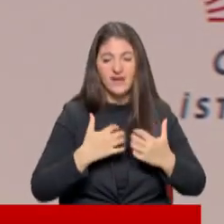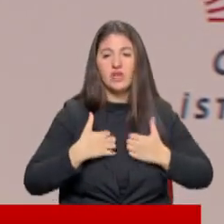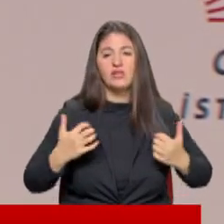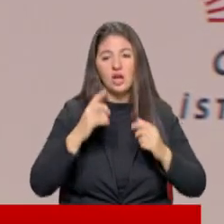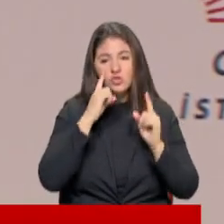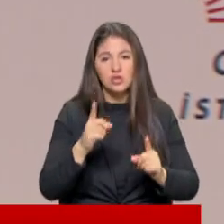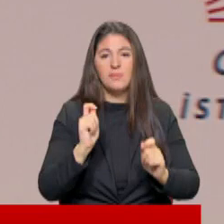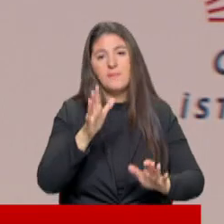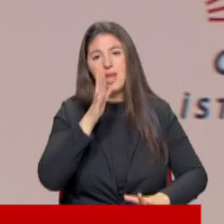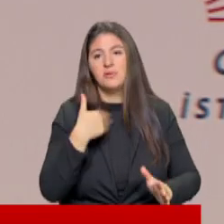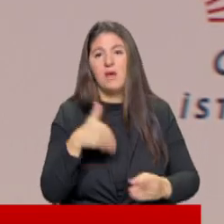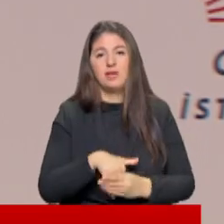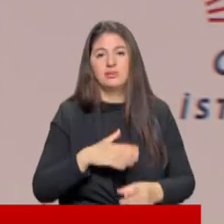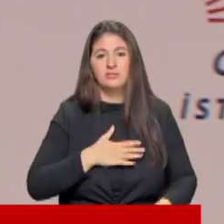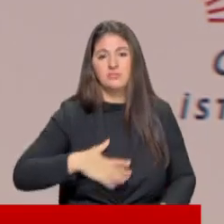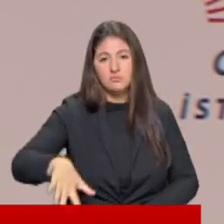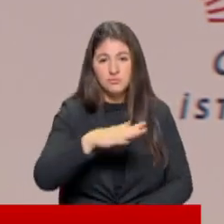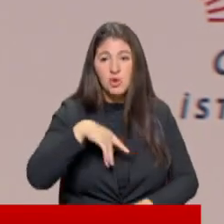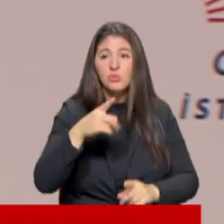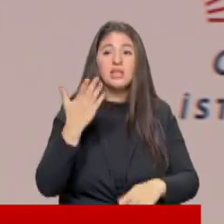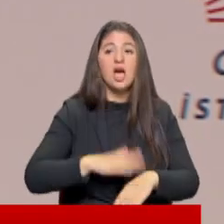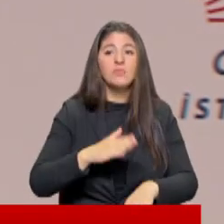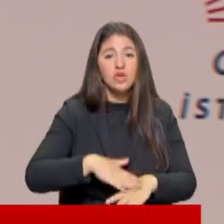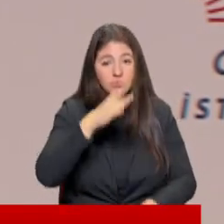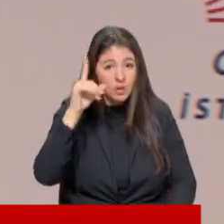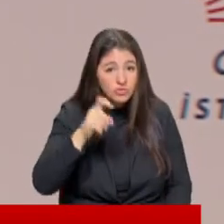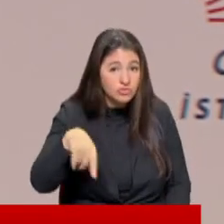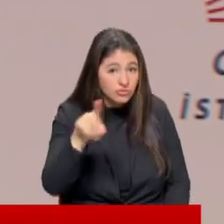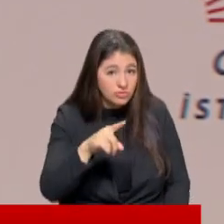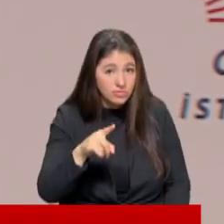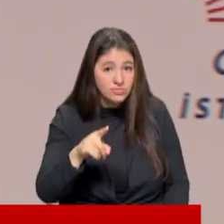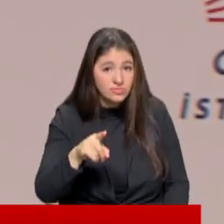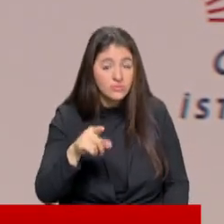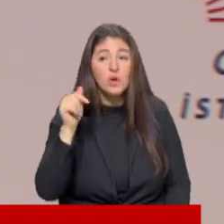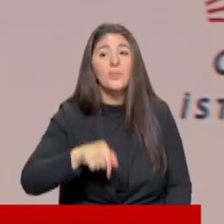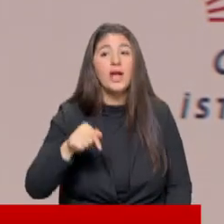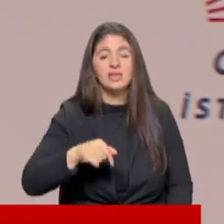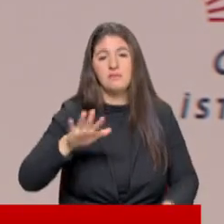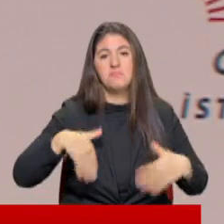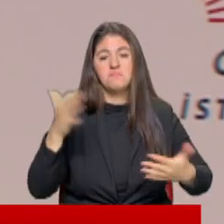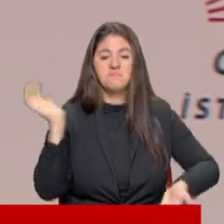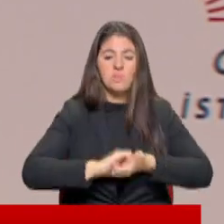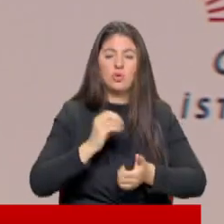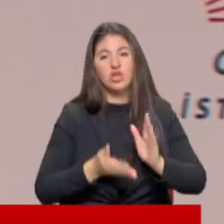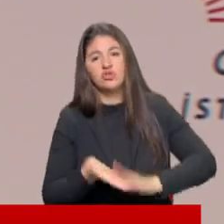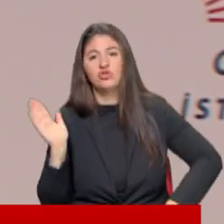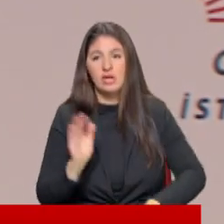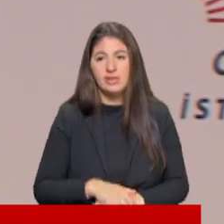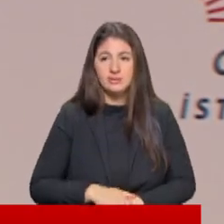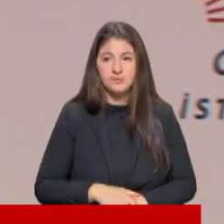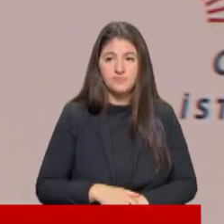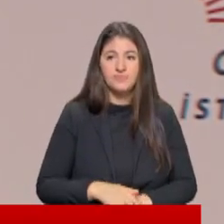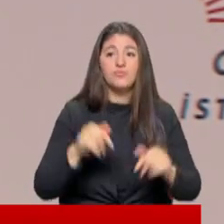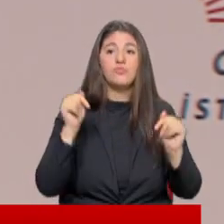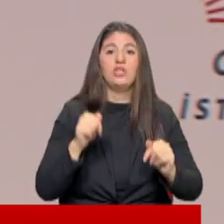cesareti göstermeyi bilen bir partiyiz. Buradan ne yapacağız biliyor musunuz? Buradan birleşerek çıkacağız.